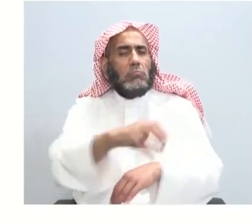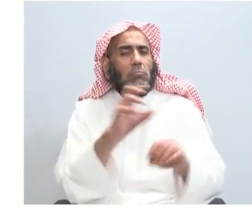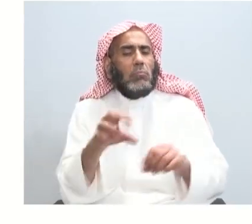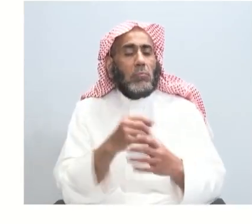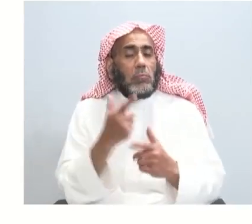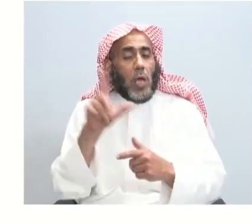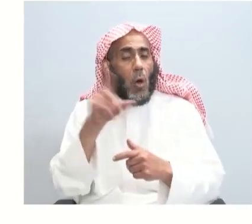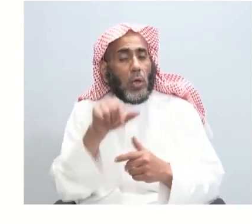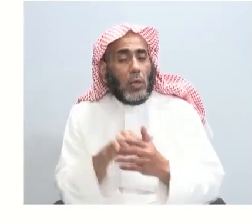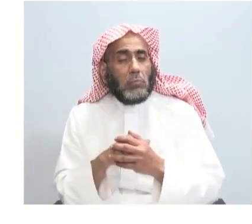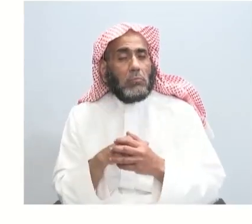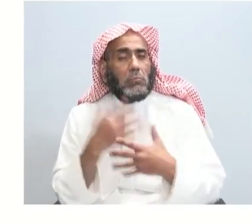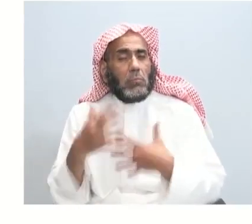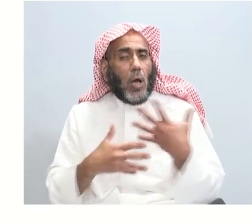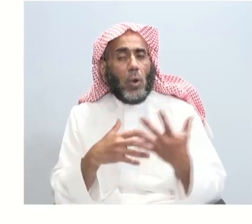صحيح أم خاطئ؟